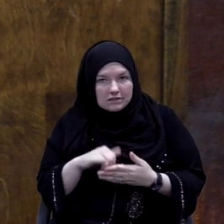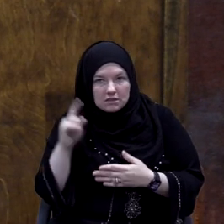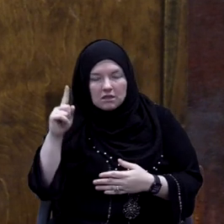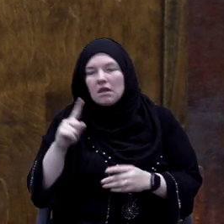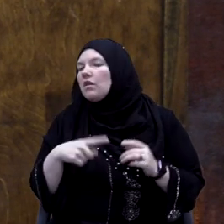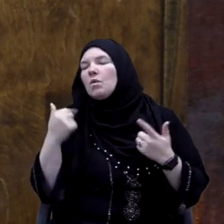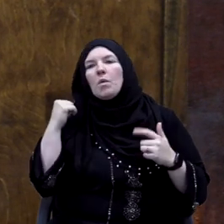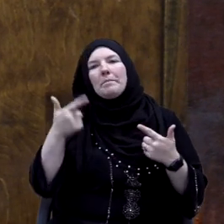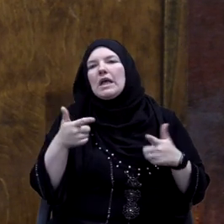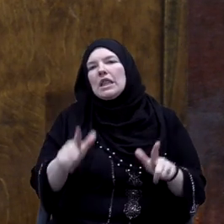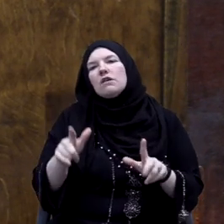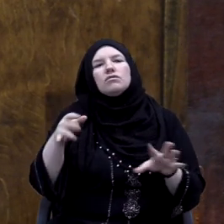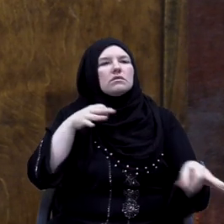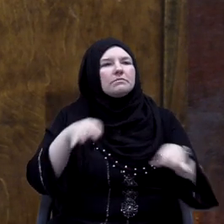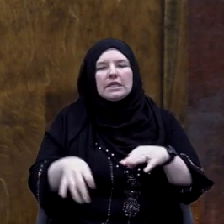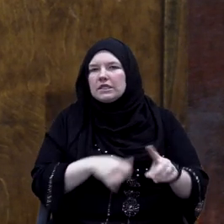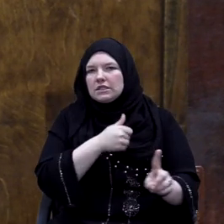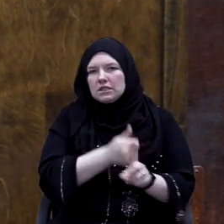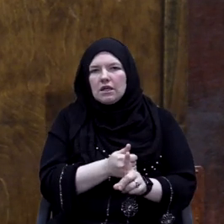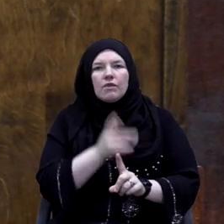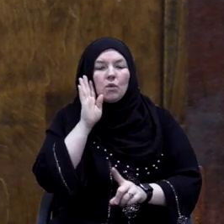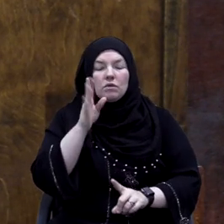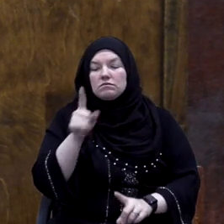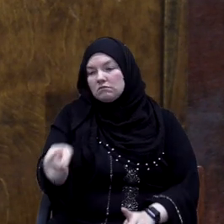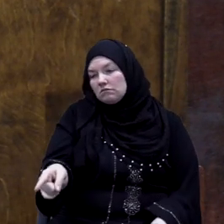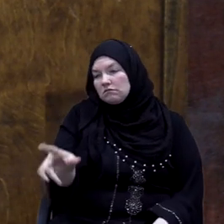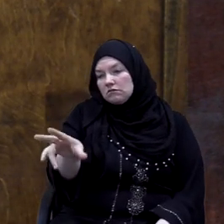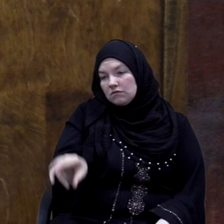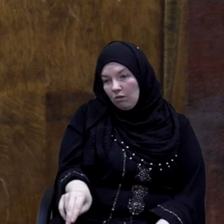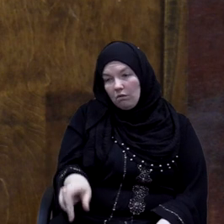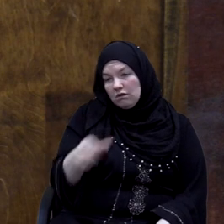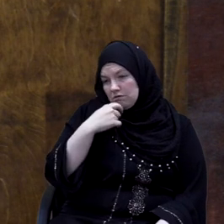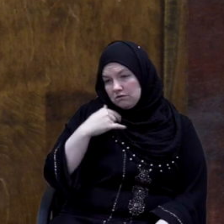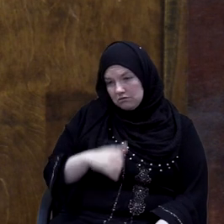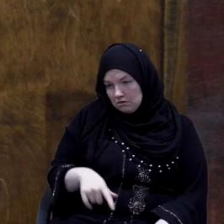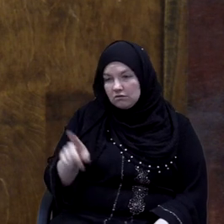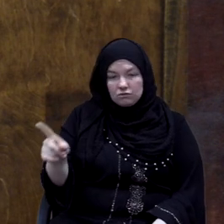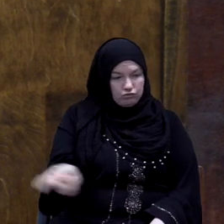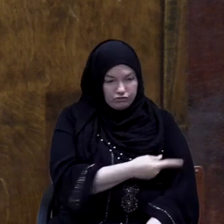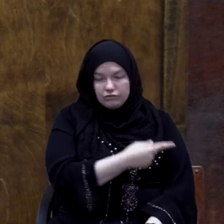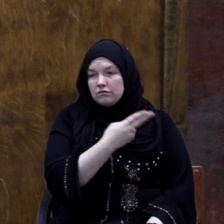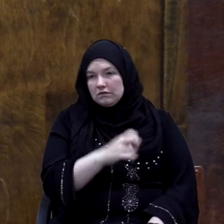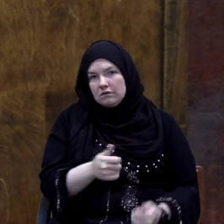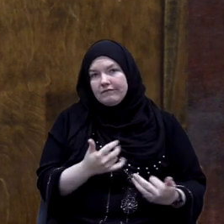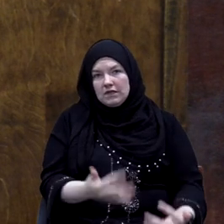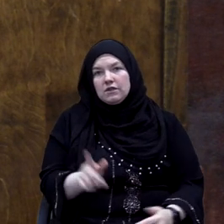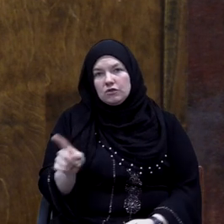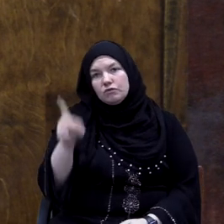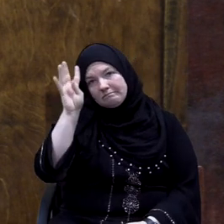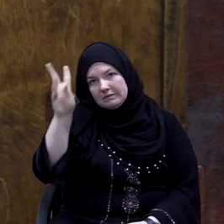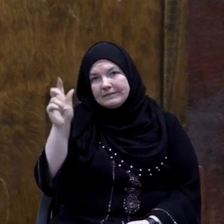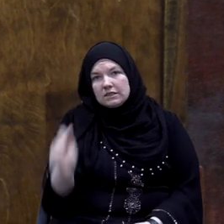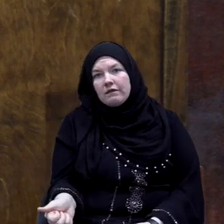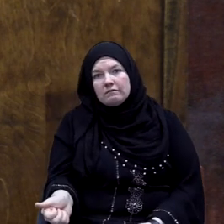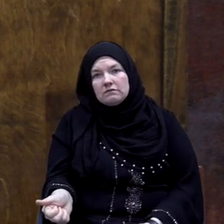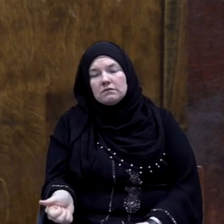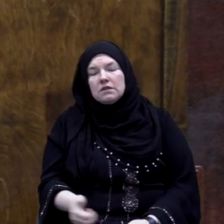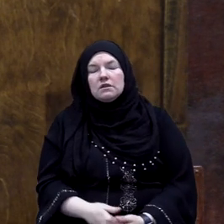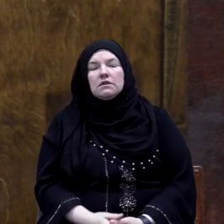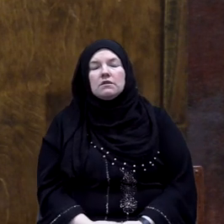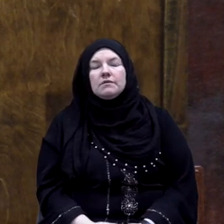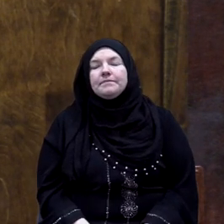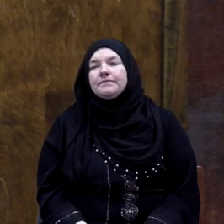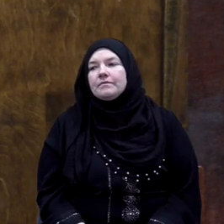going to be allowed. They will be rebuked and doomed on the spot. قال اخسأوا فيها